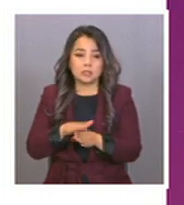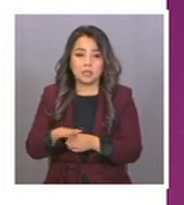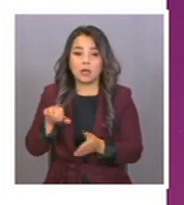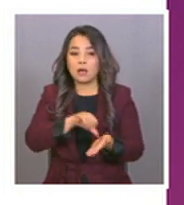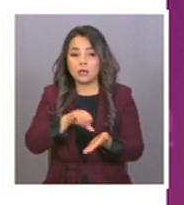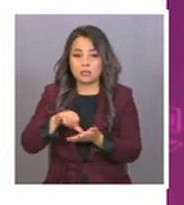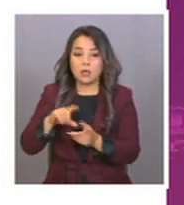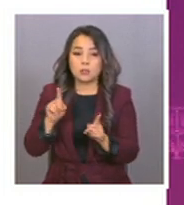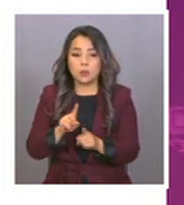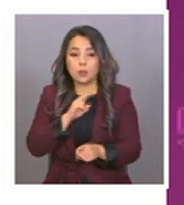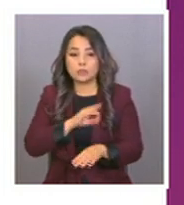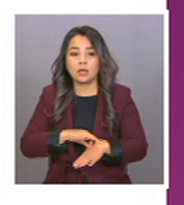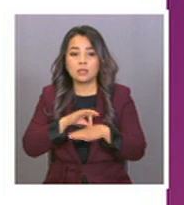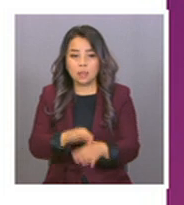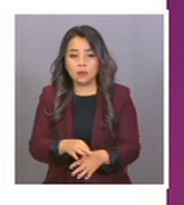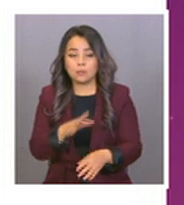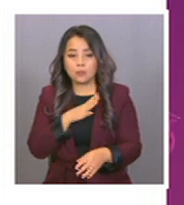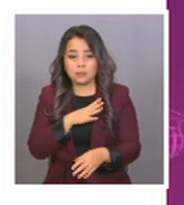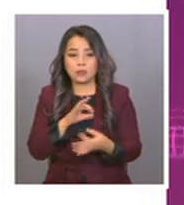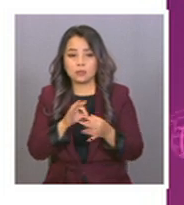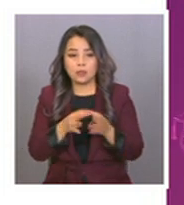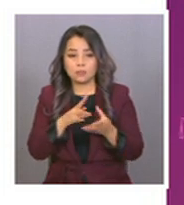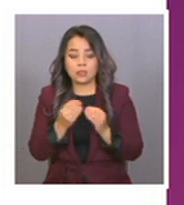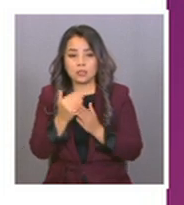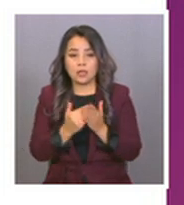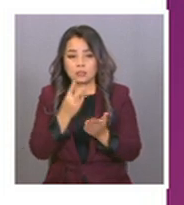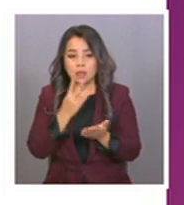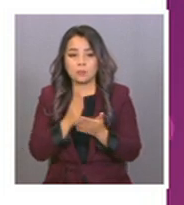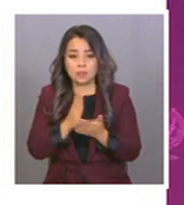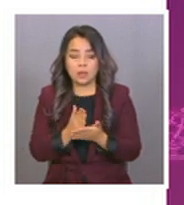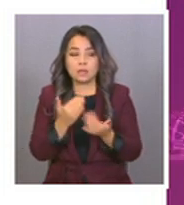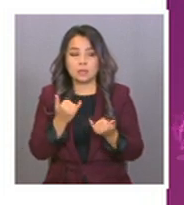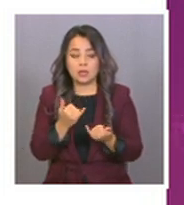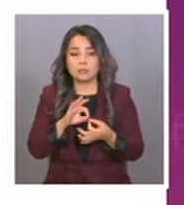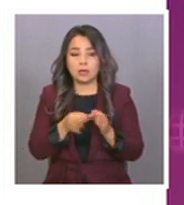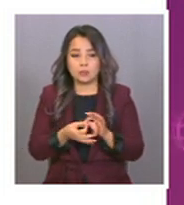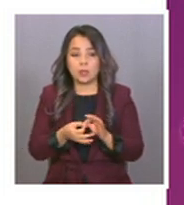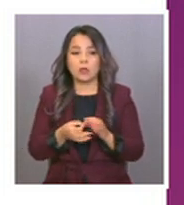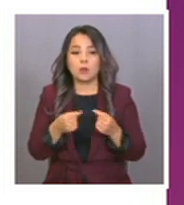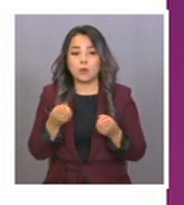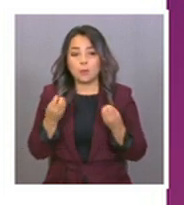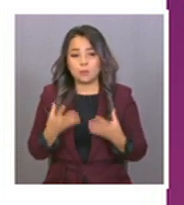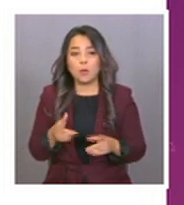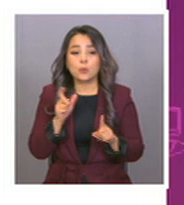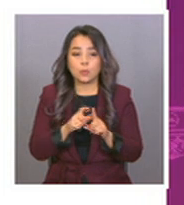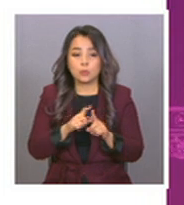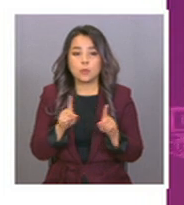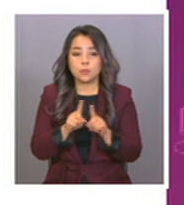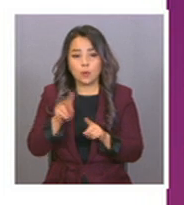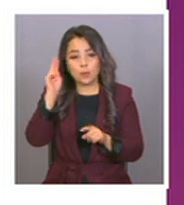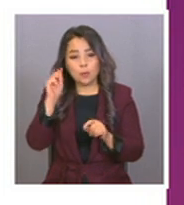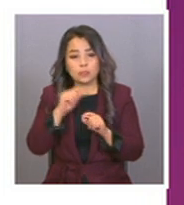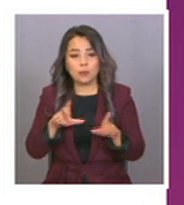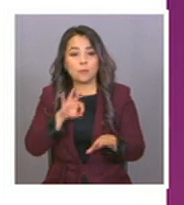әрекет қызметін зерттейтін саласы. Стилистикалық эффект немесе көркем сөз ықпалы оқу үстінде